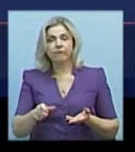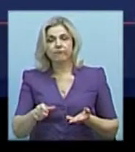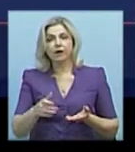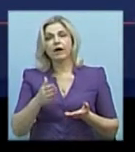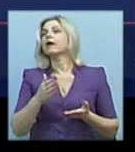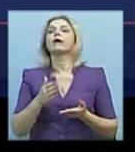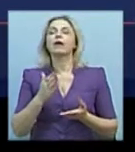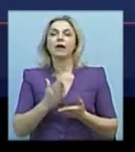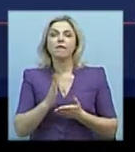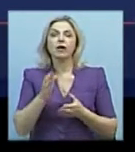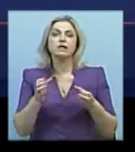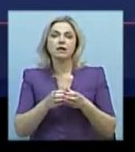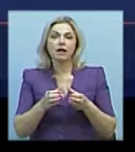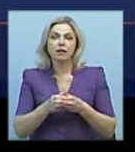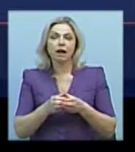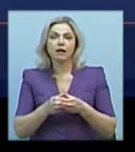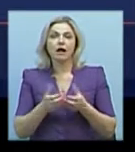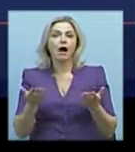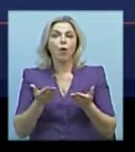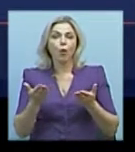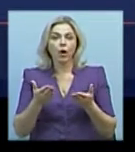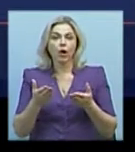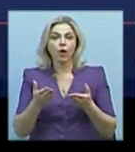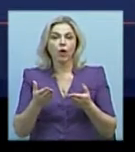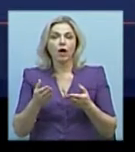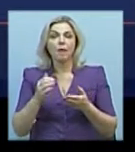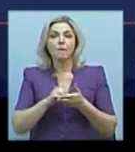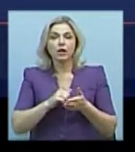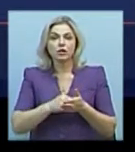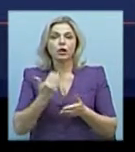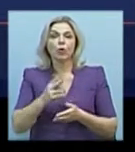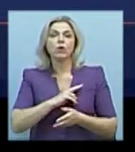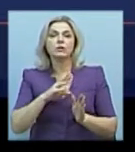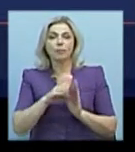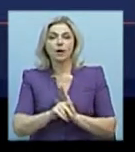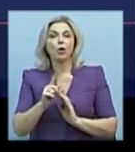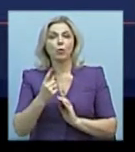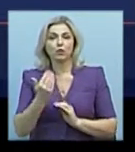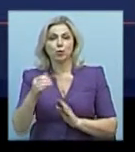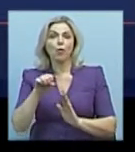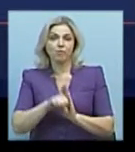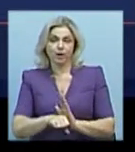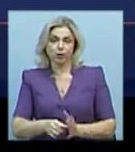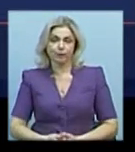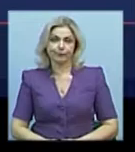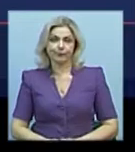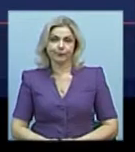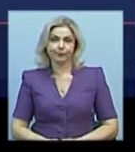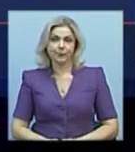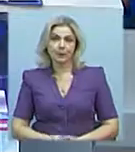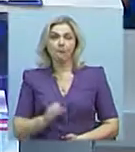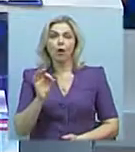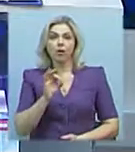є в складі якоїсь групи, чи причини його загибелі, чому його вбито.